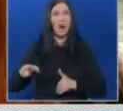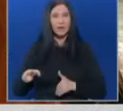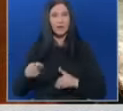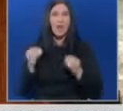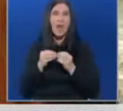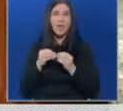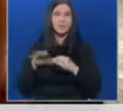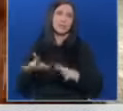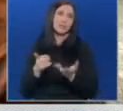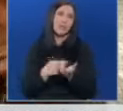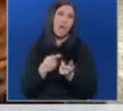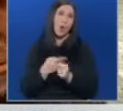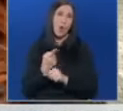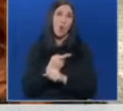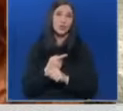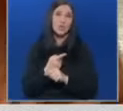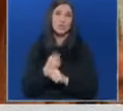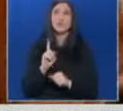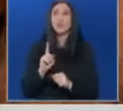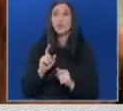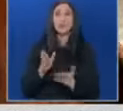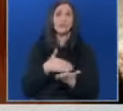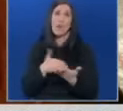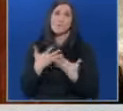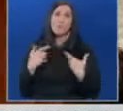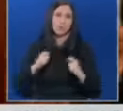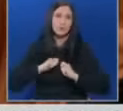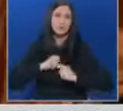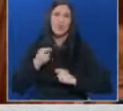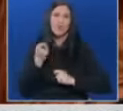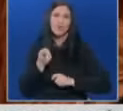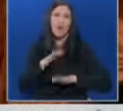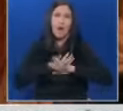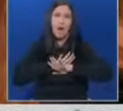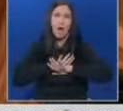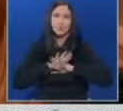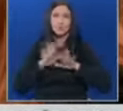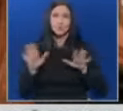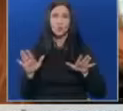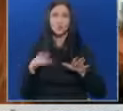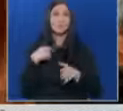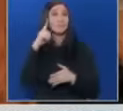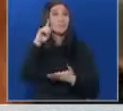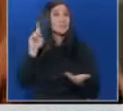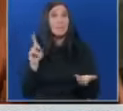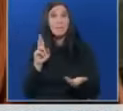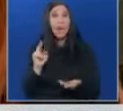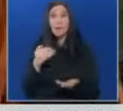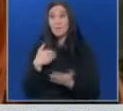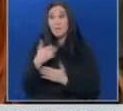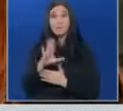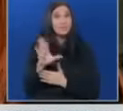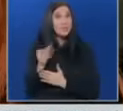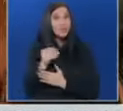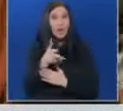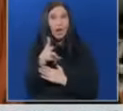Яйцата, да, за няколко часа, но с боята се мъчат много. Това е абсолютно... Не знам как при всичките камери и при